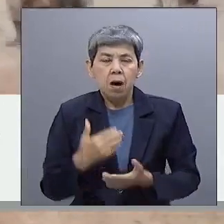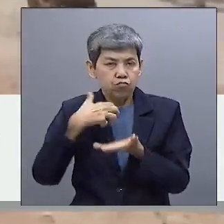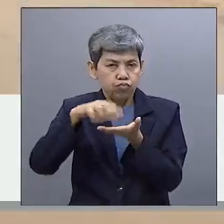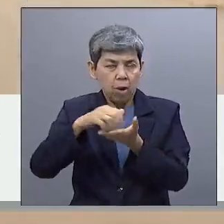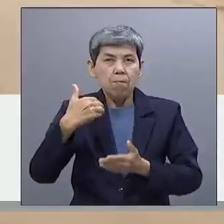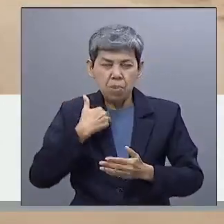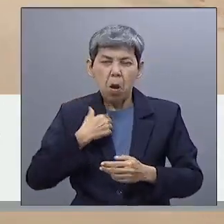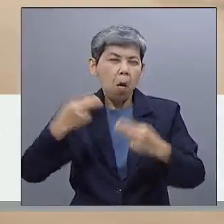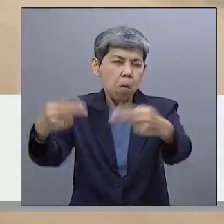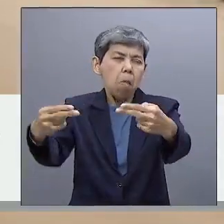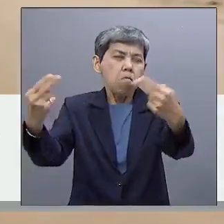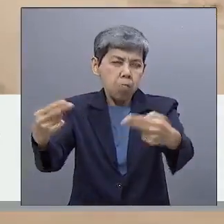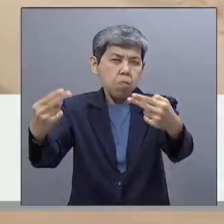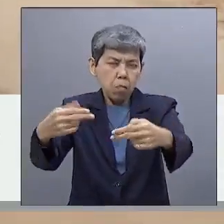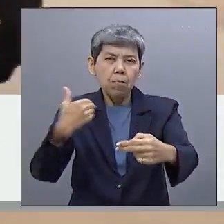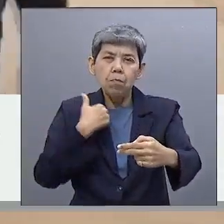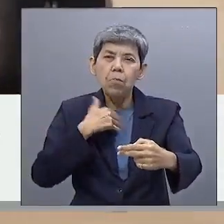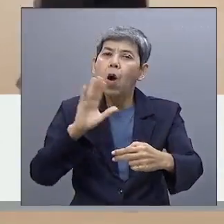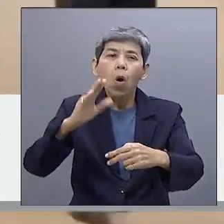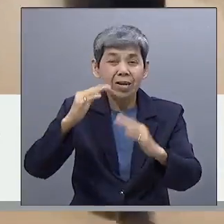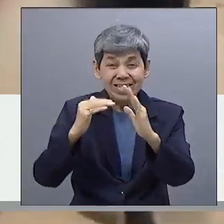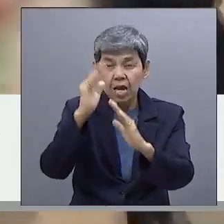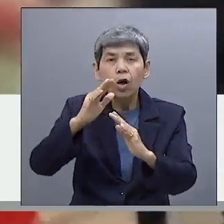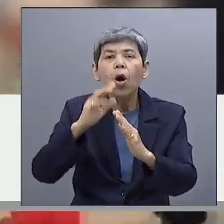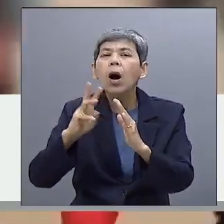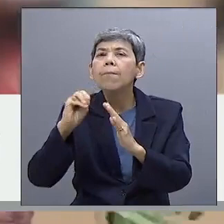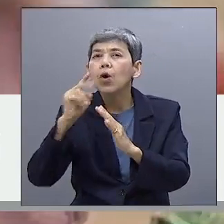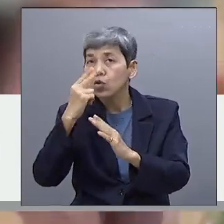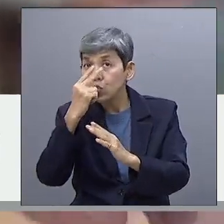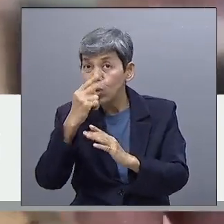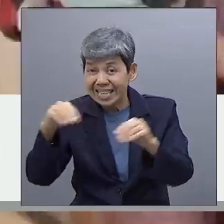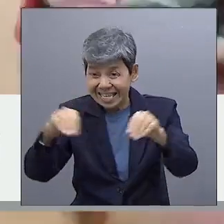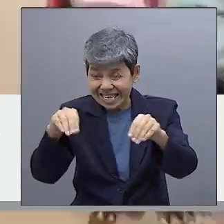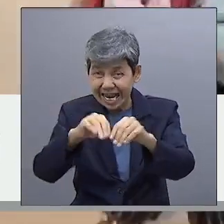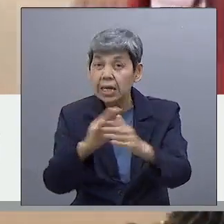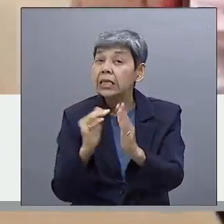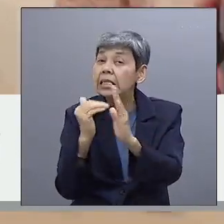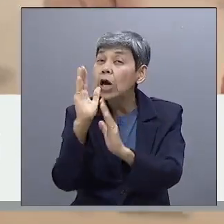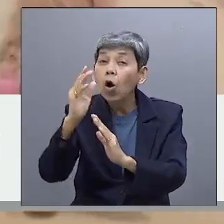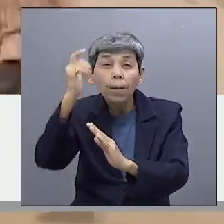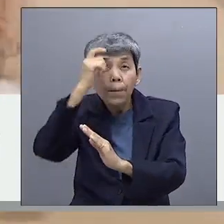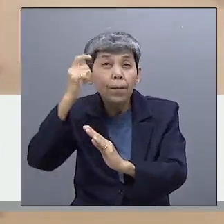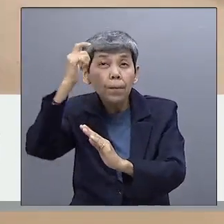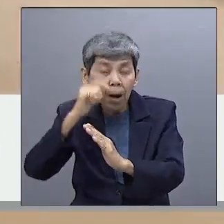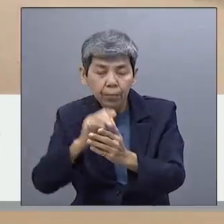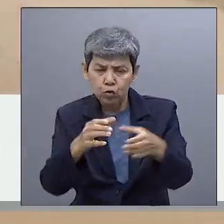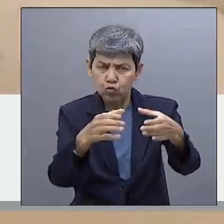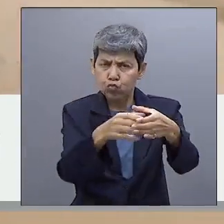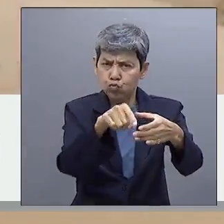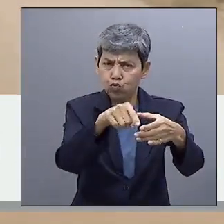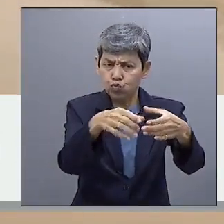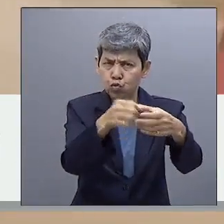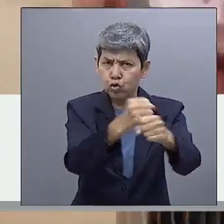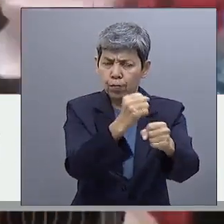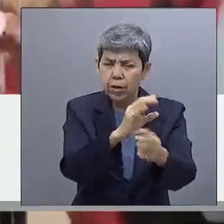งานการปะทะยังเกิดขึ้นในพื้นที่ทางใต้และด้านเหนือจังหวัดเมียวดีโดยเฉพาะบริเวณพื้นที่ทางเหนือส่วยโก๊ะโกซึ่งเป็นพื้นที่